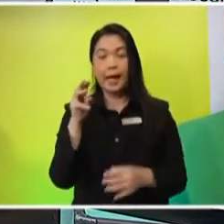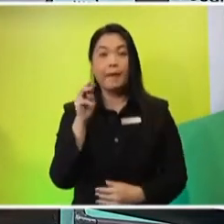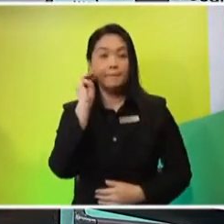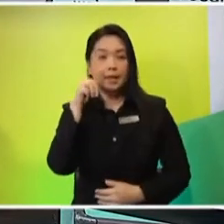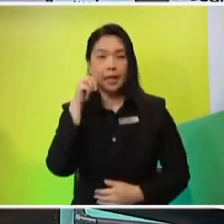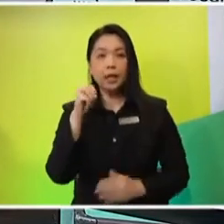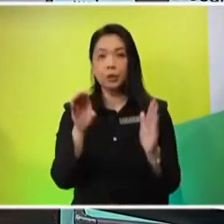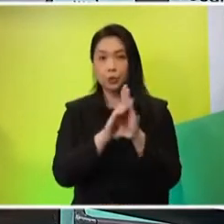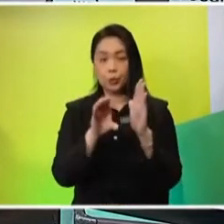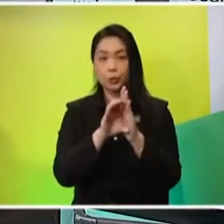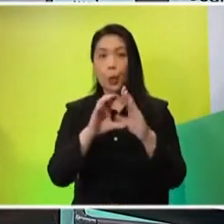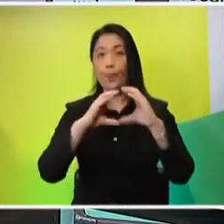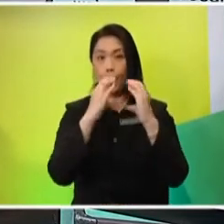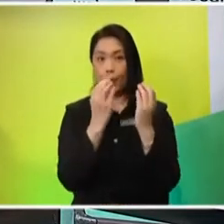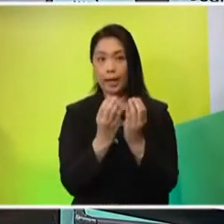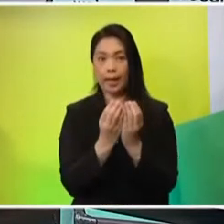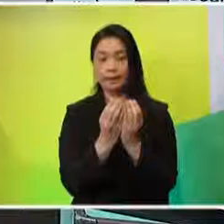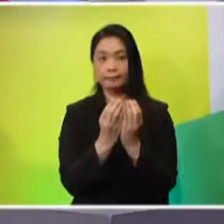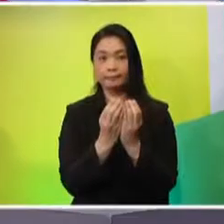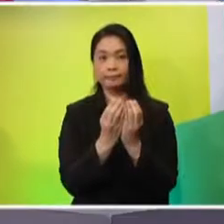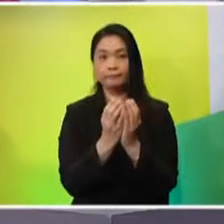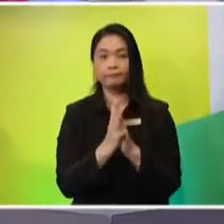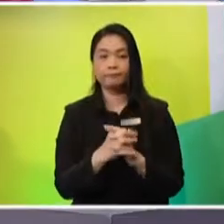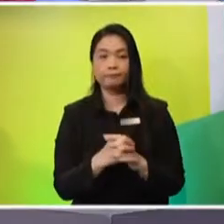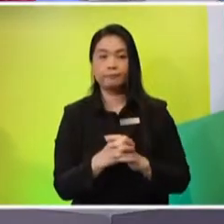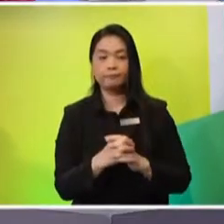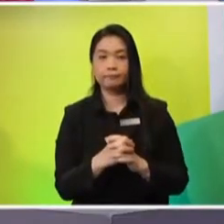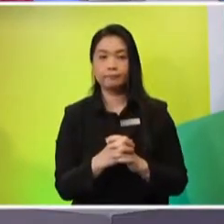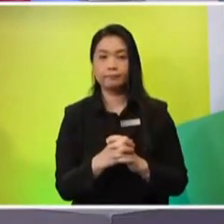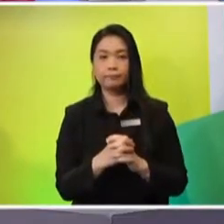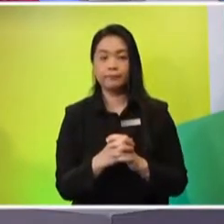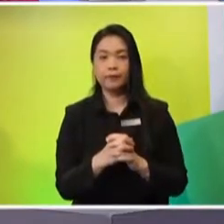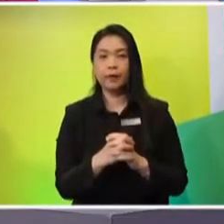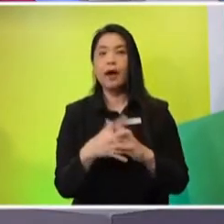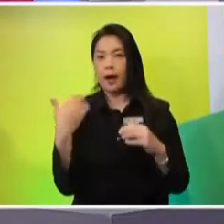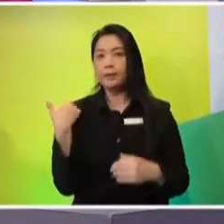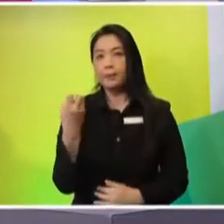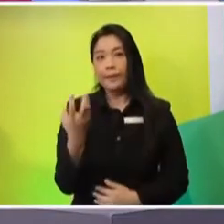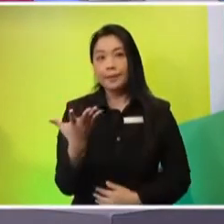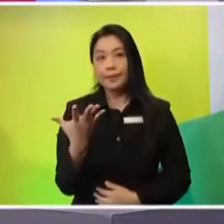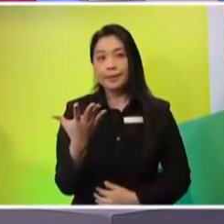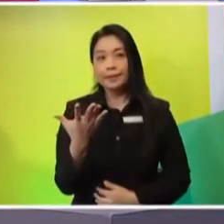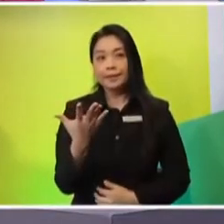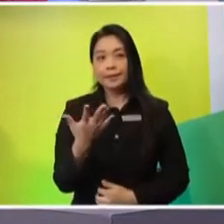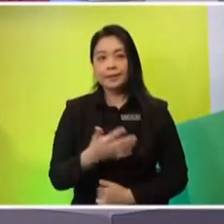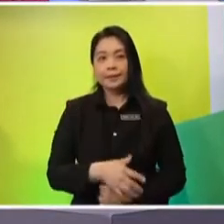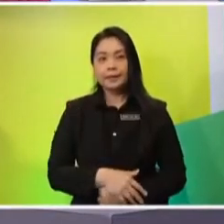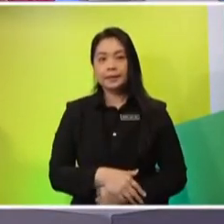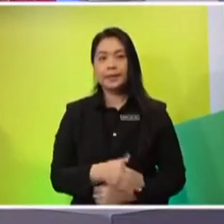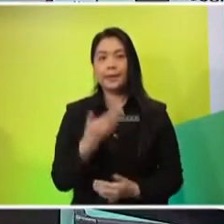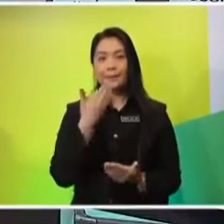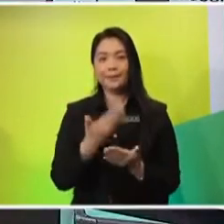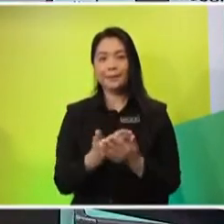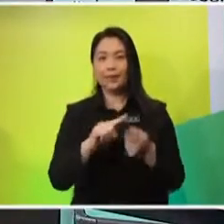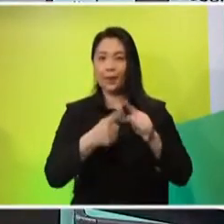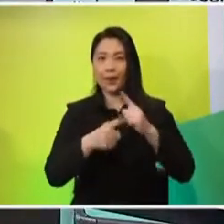Okey, contohlah bola ni. Boleh cikgu? Okey. Bola ni ada berapa? Okey, bola ada berapa? Baik kawan-kawan dekat rumah,